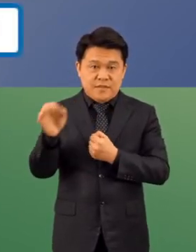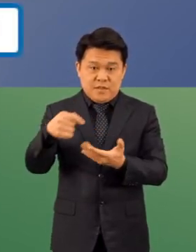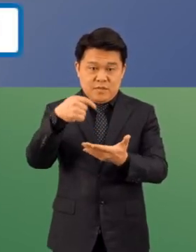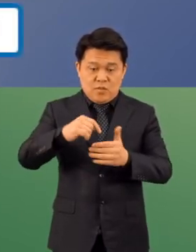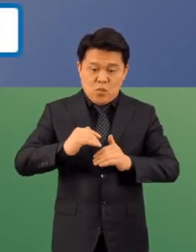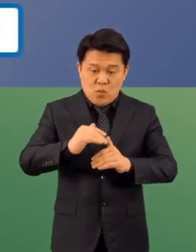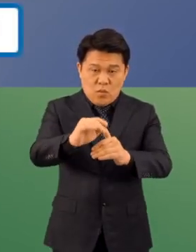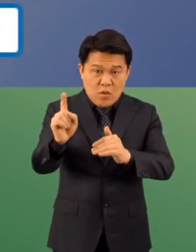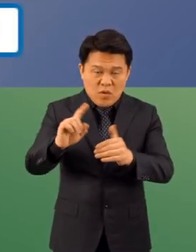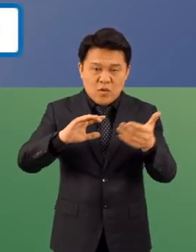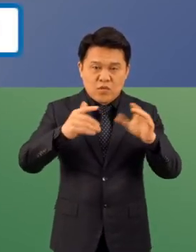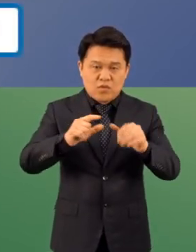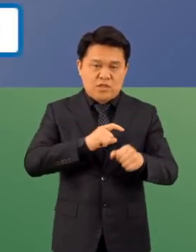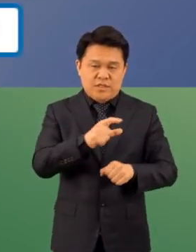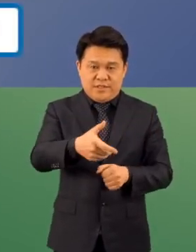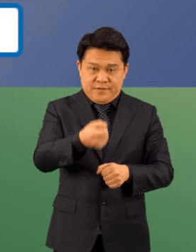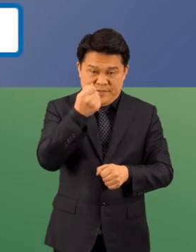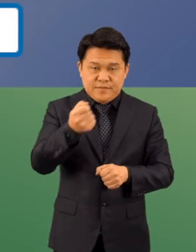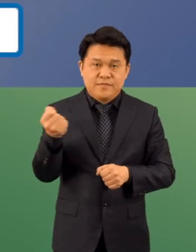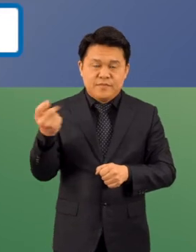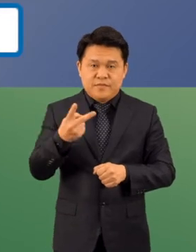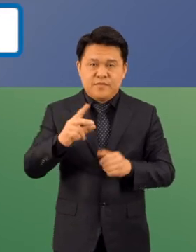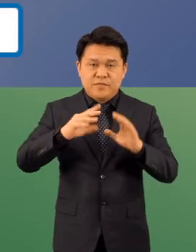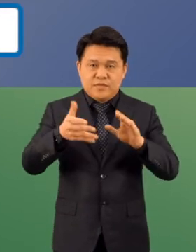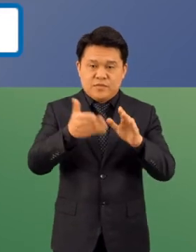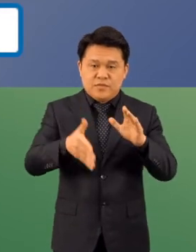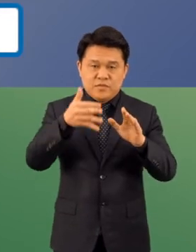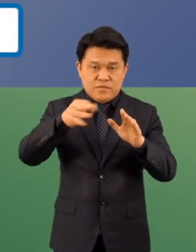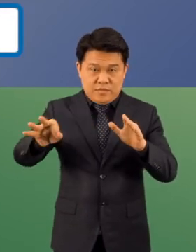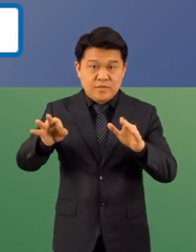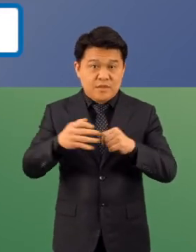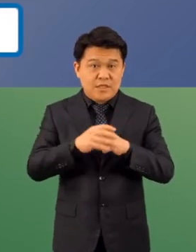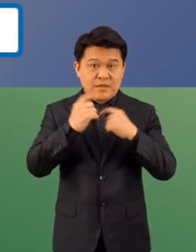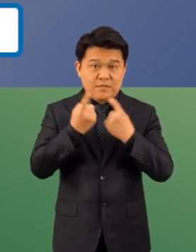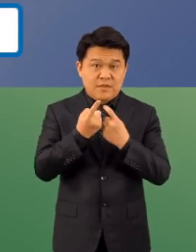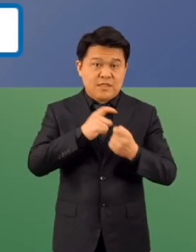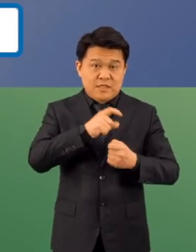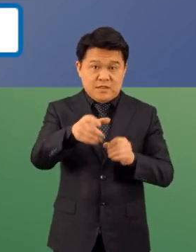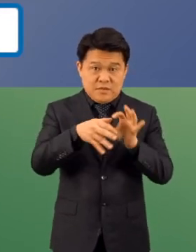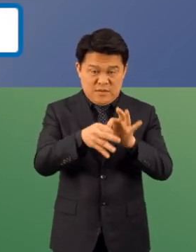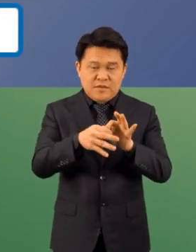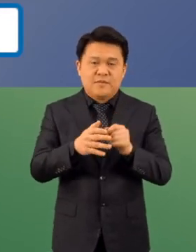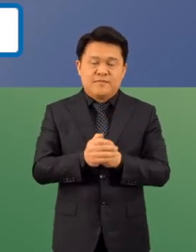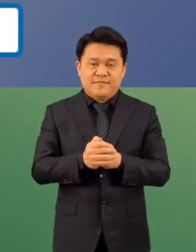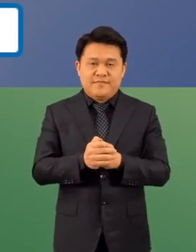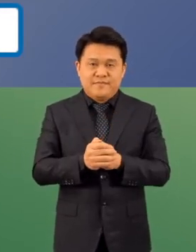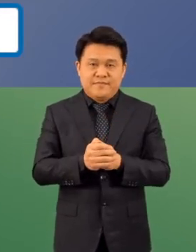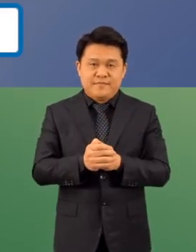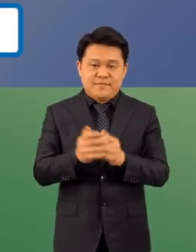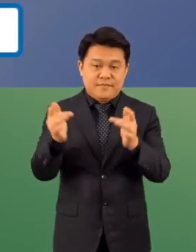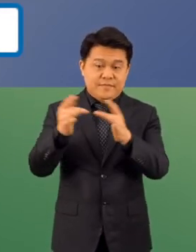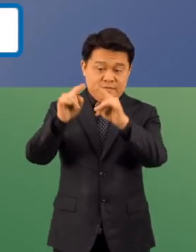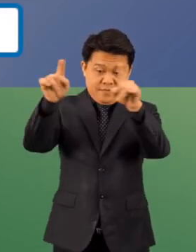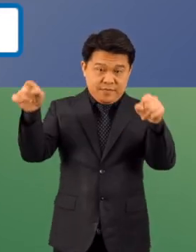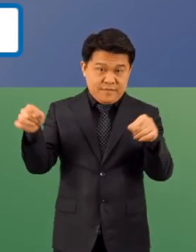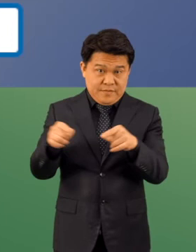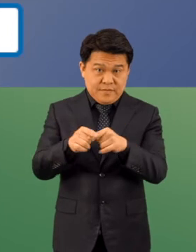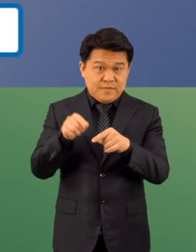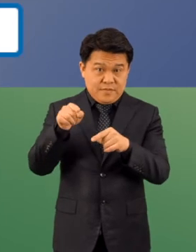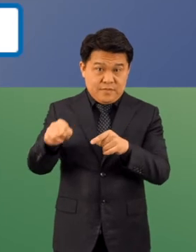인정되는 교육과정은 국가자격증 과정 및 국가공인민간자격증 과정으로 웹사이트